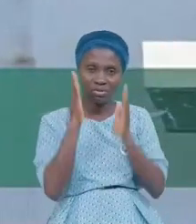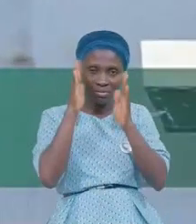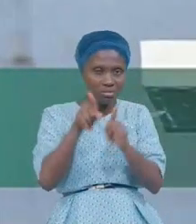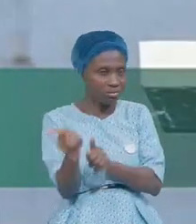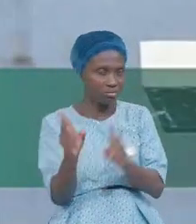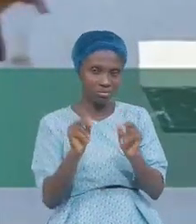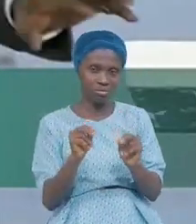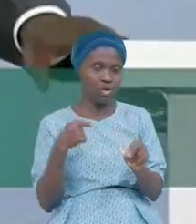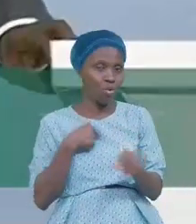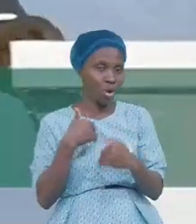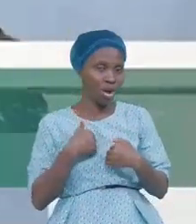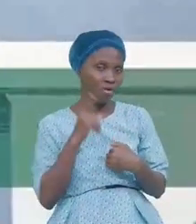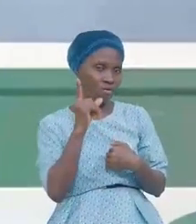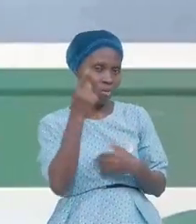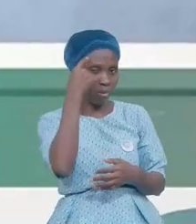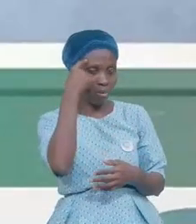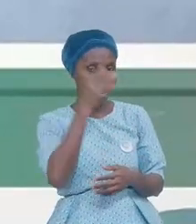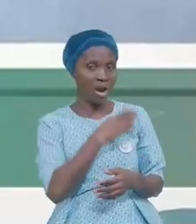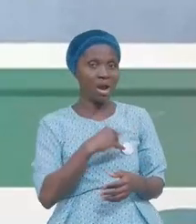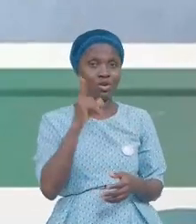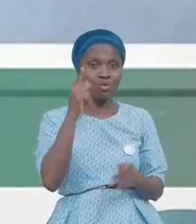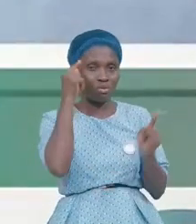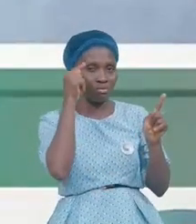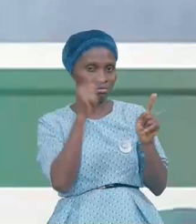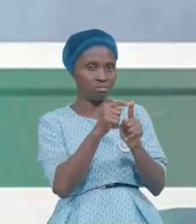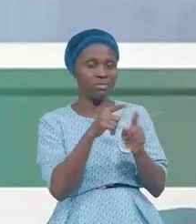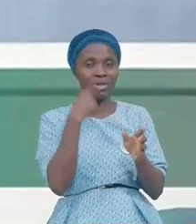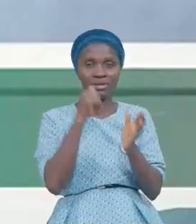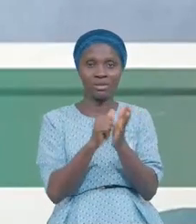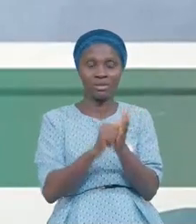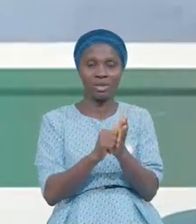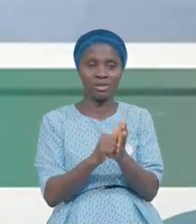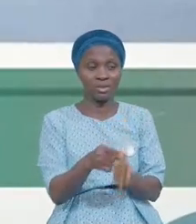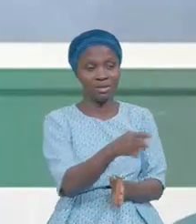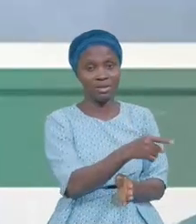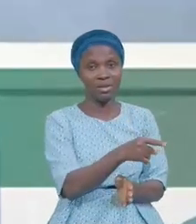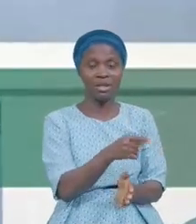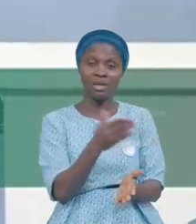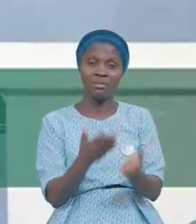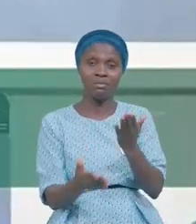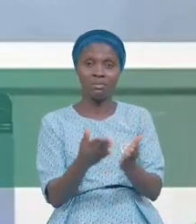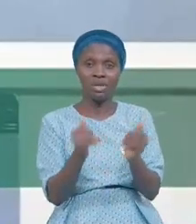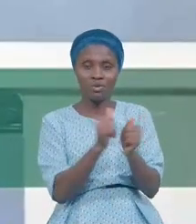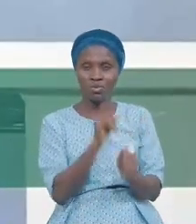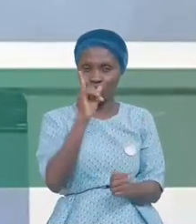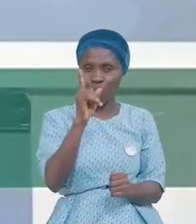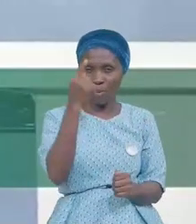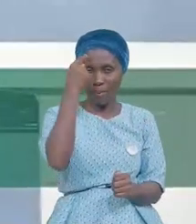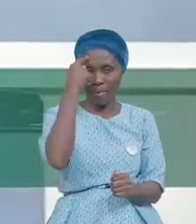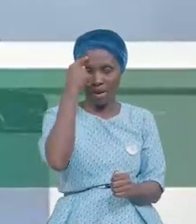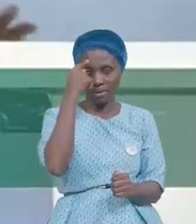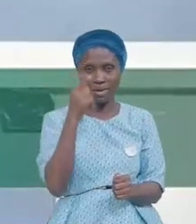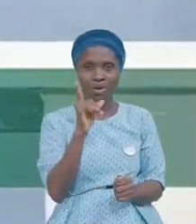pensée, d'une seule poursuite, aidez, afin que tous ensemble, d'une seule bouche,